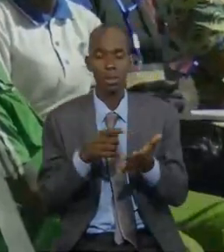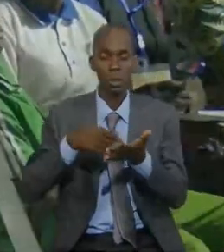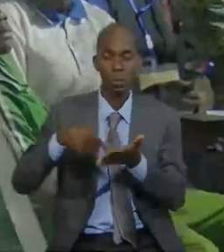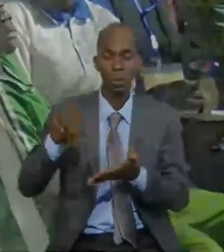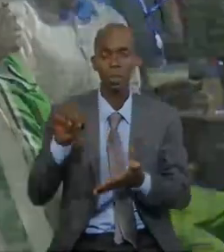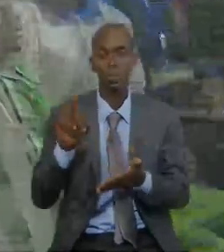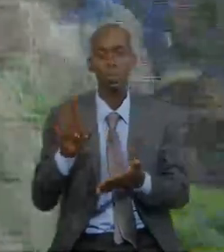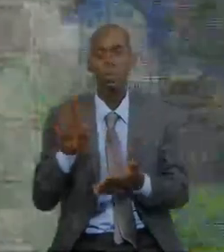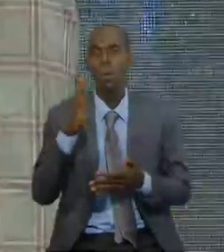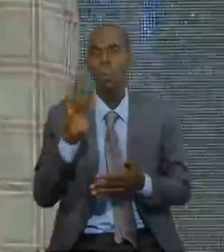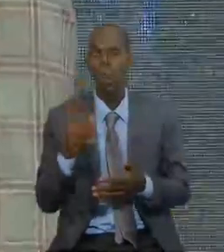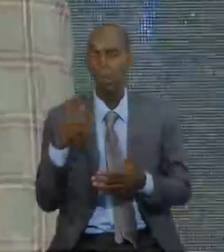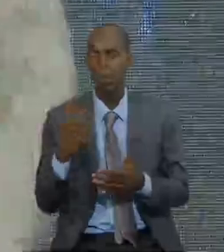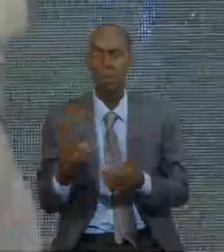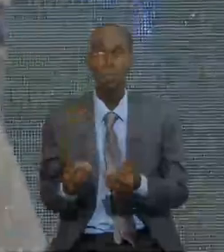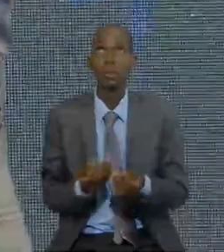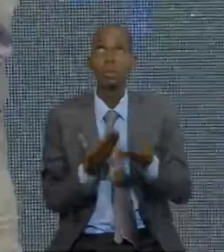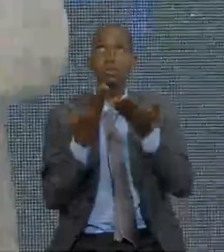payé